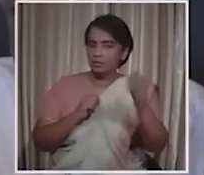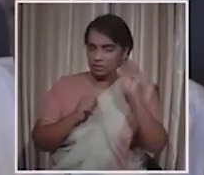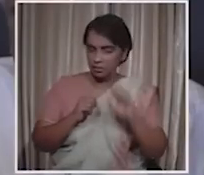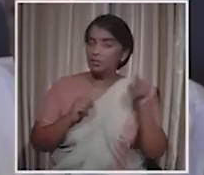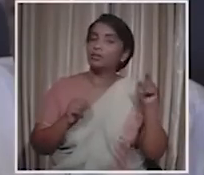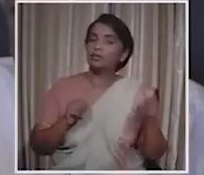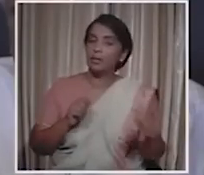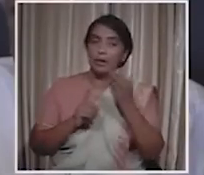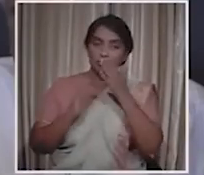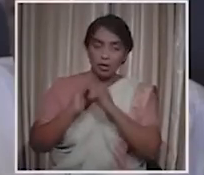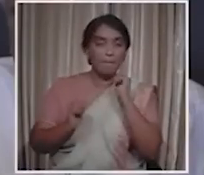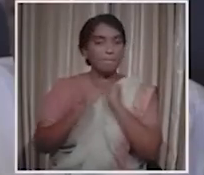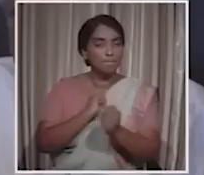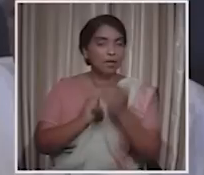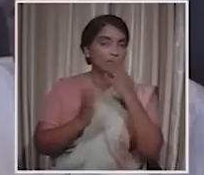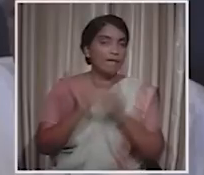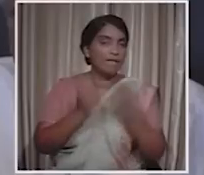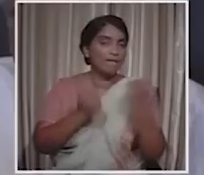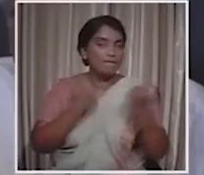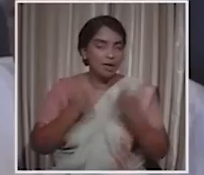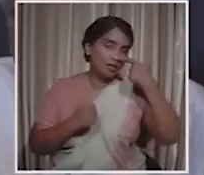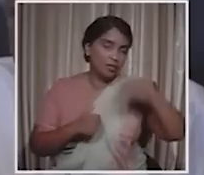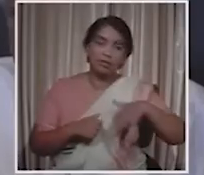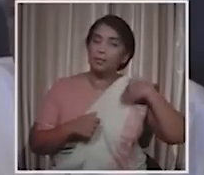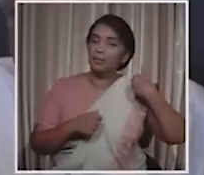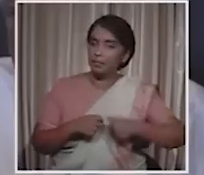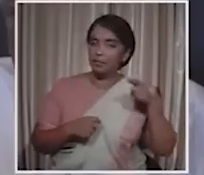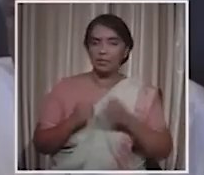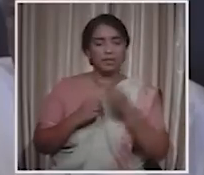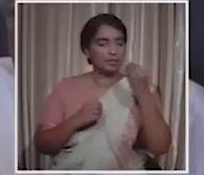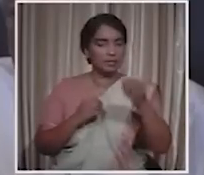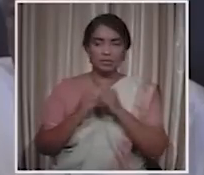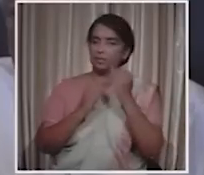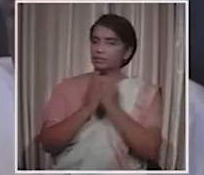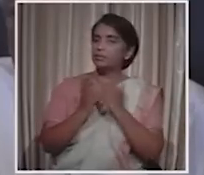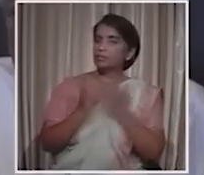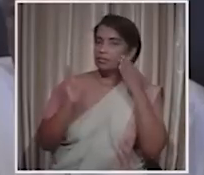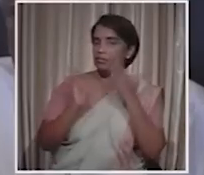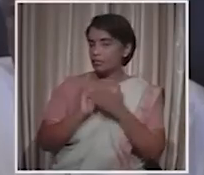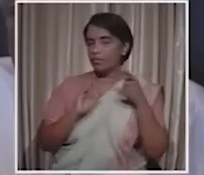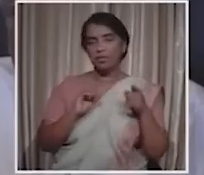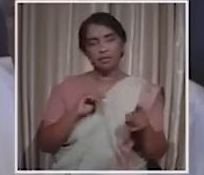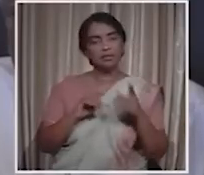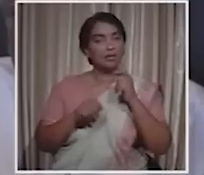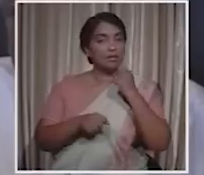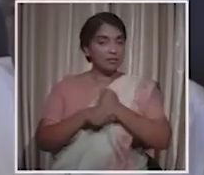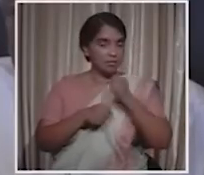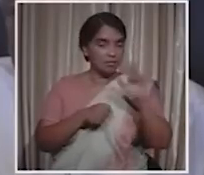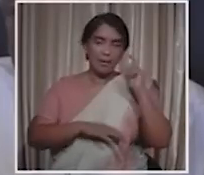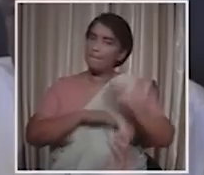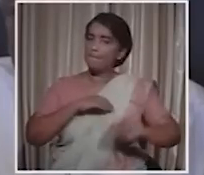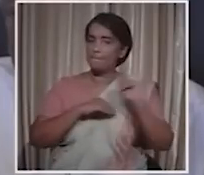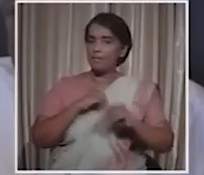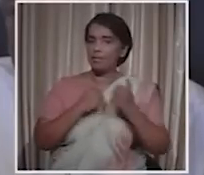සිටිනවා. පාසල් බස් රථ, පාසල් වෑන් සඳහා ඉන්ධන ප්‍රමුඛත්වය ලබා දීමේ වැඩපිළිවෙලක් ගැන අදාළ බලධාරීන් සැලසුම්